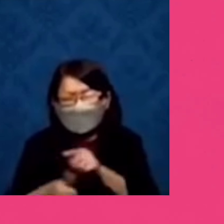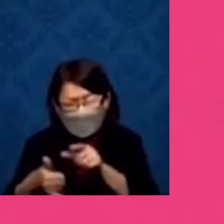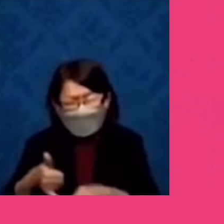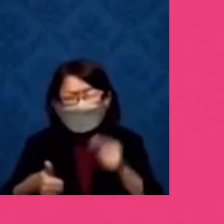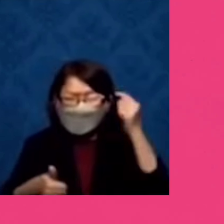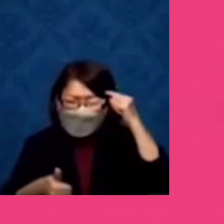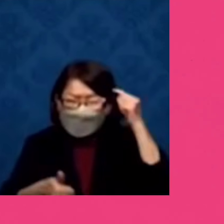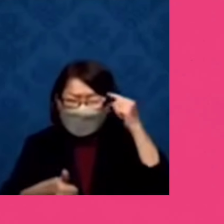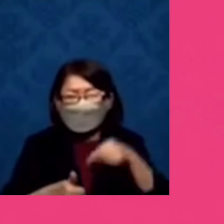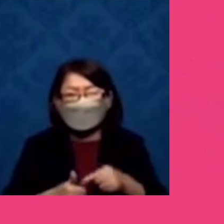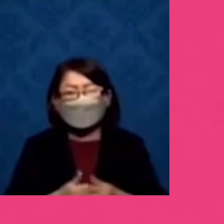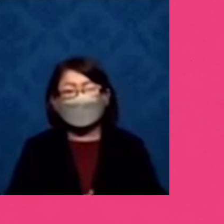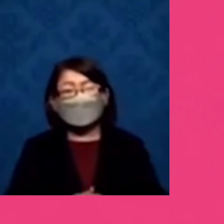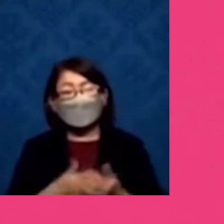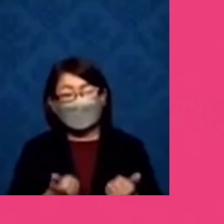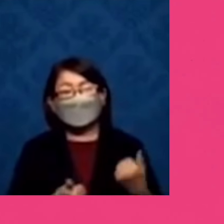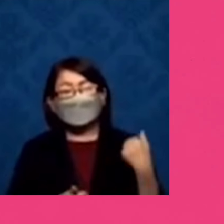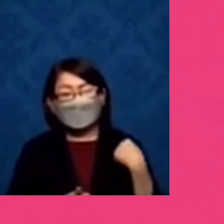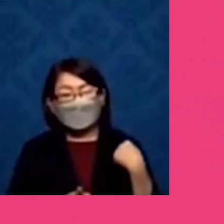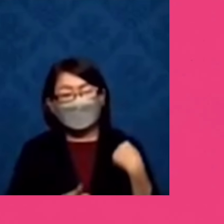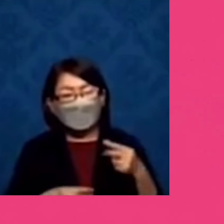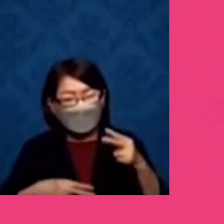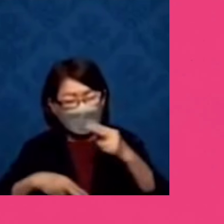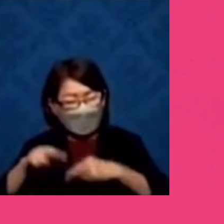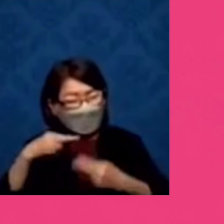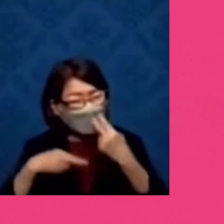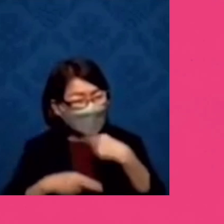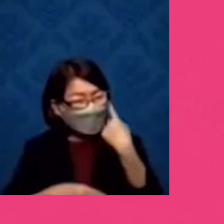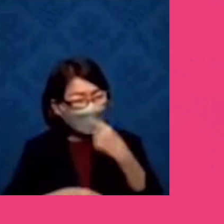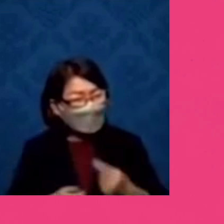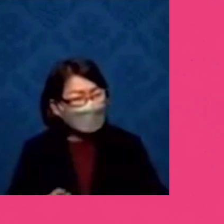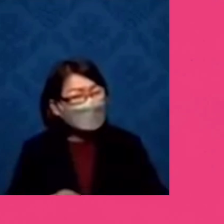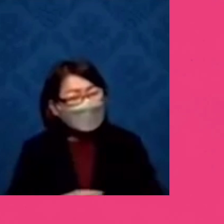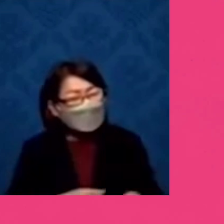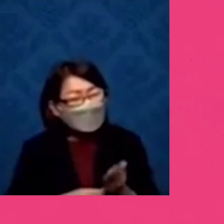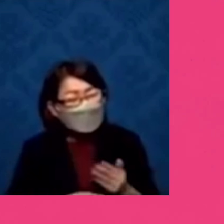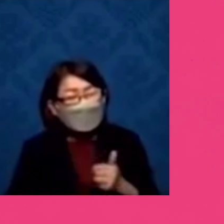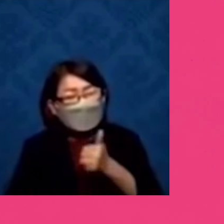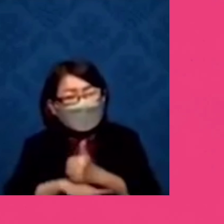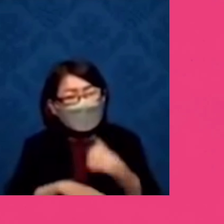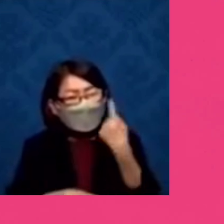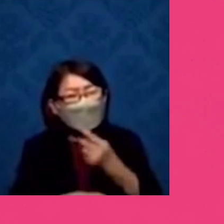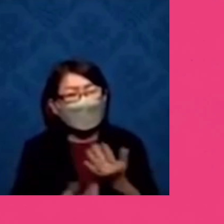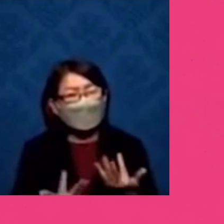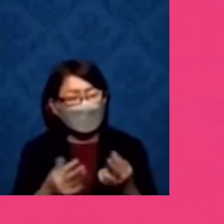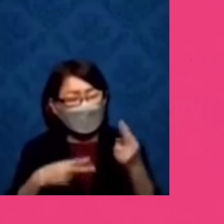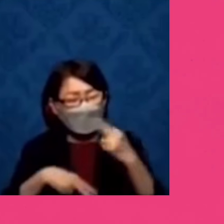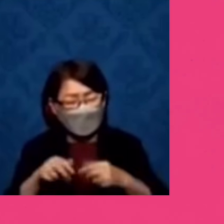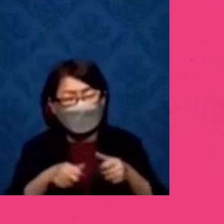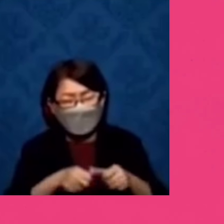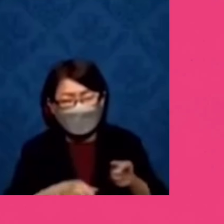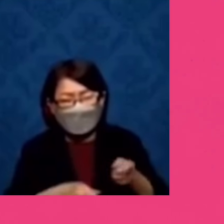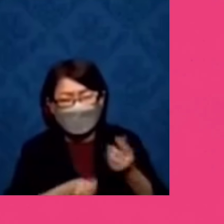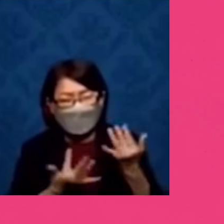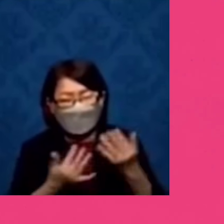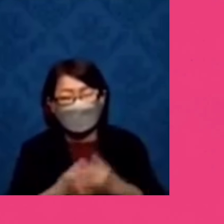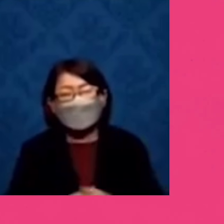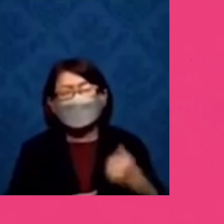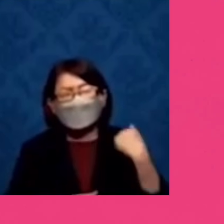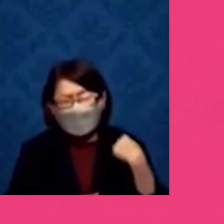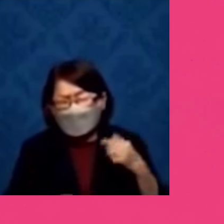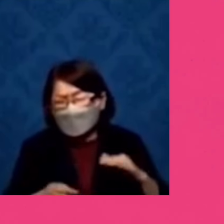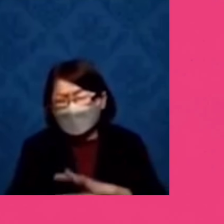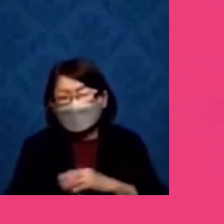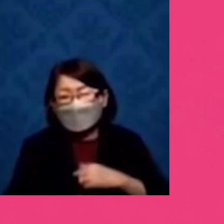ะวันนี้ก็มีการตรวจสอบอยู่ว่าเป็นใครทำให้เกิดบ้านเมืองเสียหายเนี่ยมีทุกอย่างนะครับก็ผมไม่ได้ขู่ใครทั้